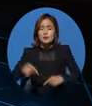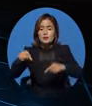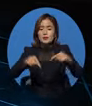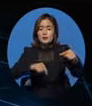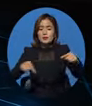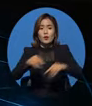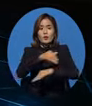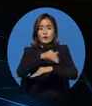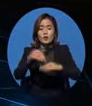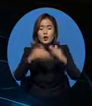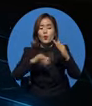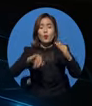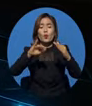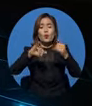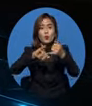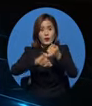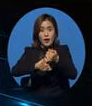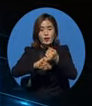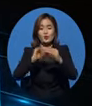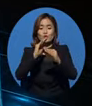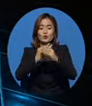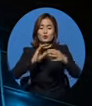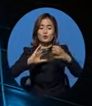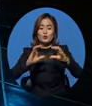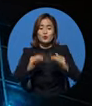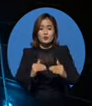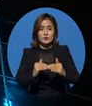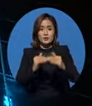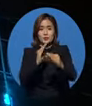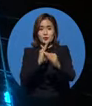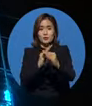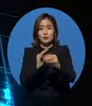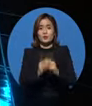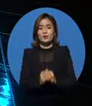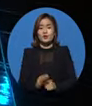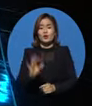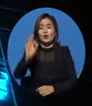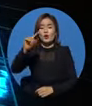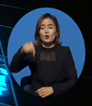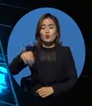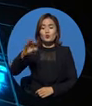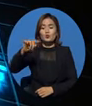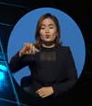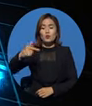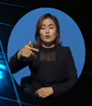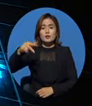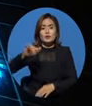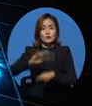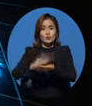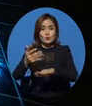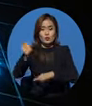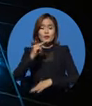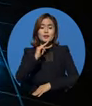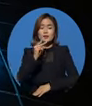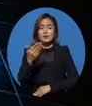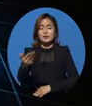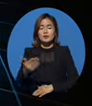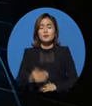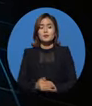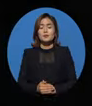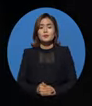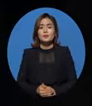공약을 중심으로 하는 후보자 주도권 토론 이어가고 있습니다 다음 원식 후보에게 주도권 시간 7분 드리겠습니다